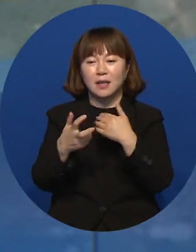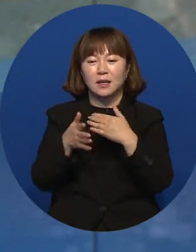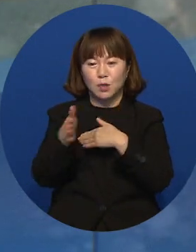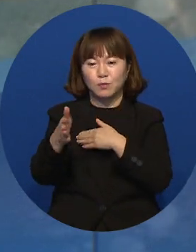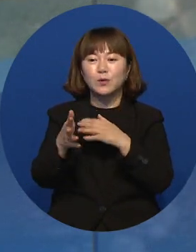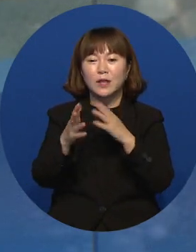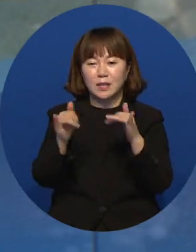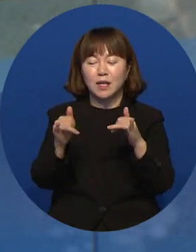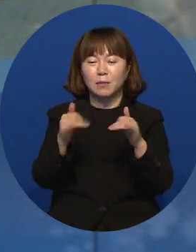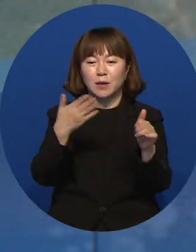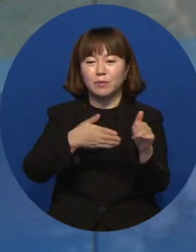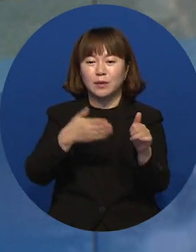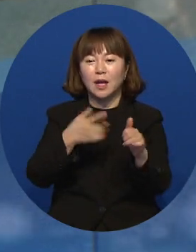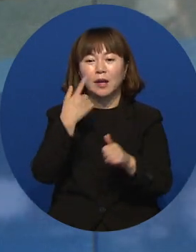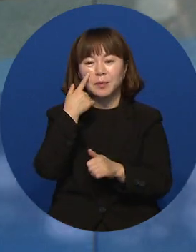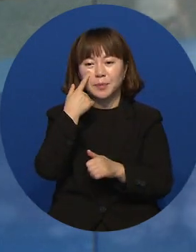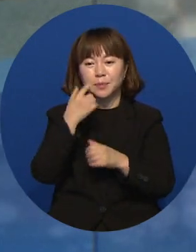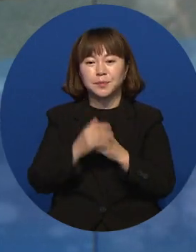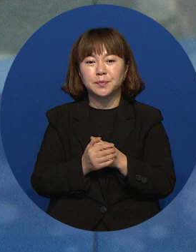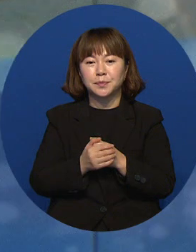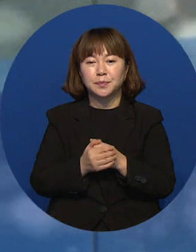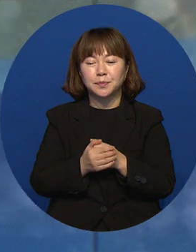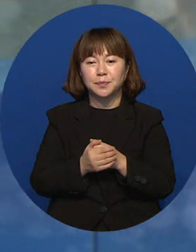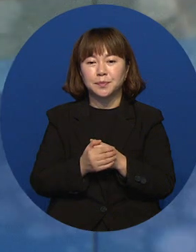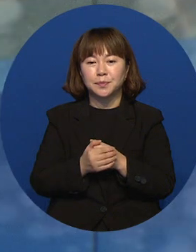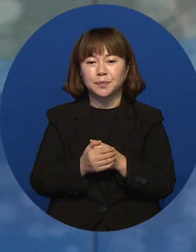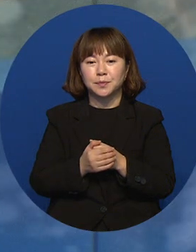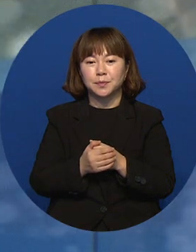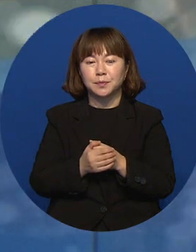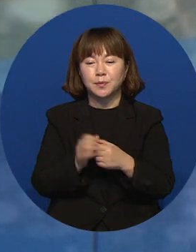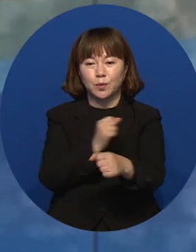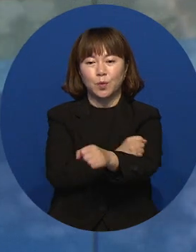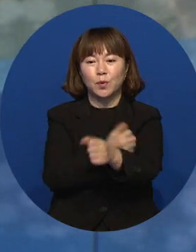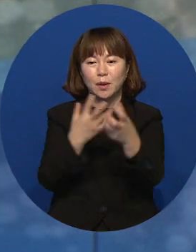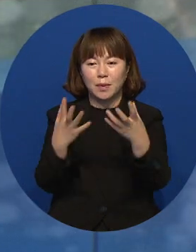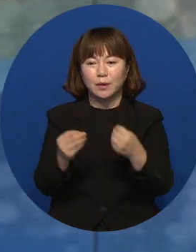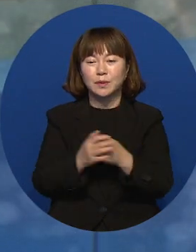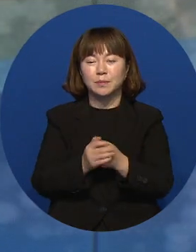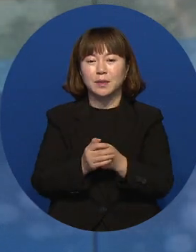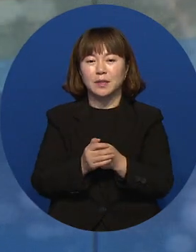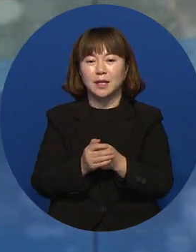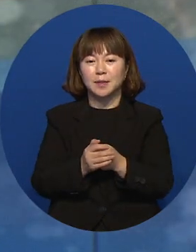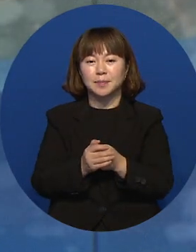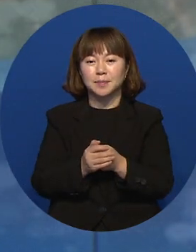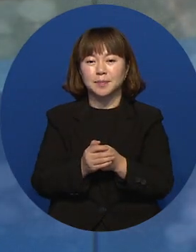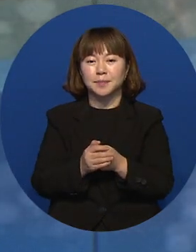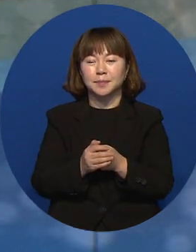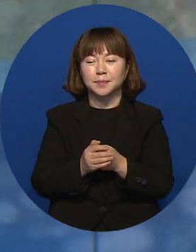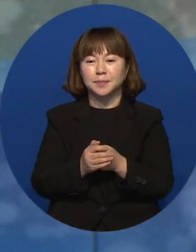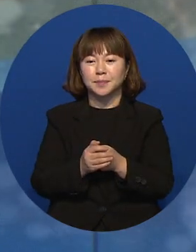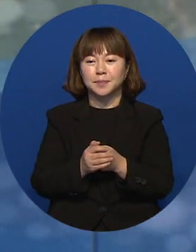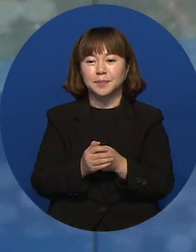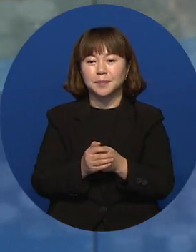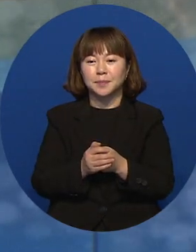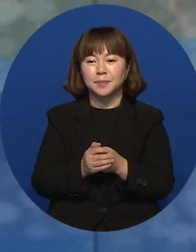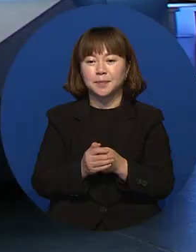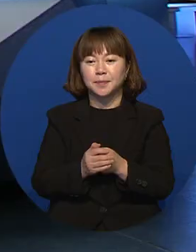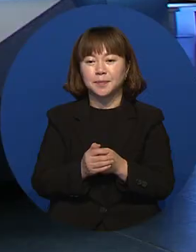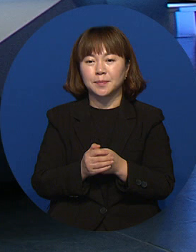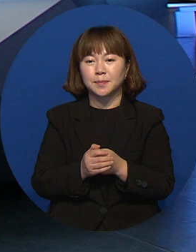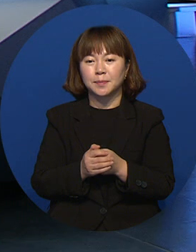부탁드리겠습니다 누가 받으시구요 앞으로 더 원합니다 이동한 대저 c 보건복지부 장입니다